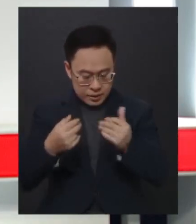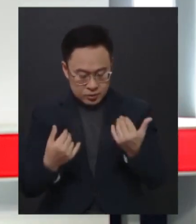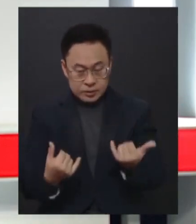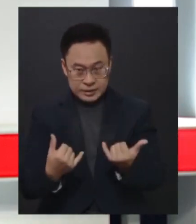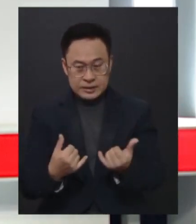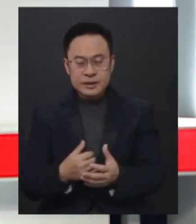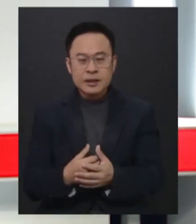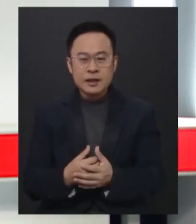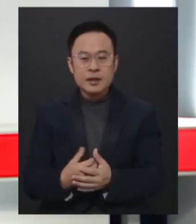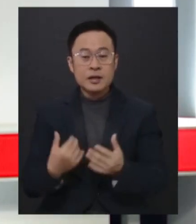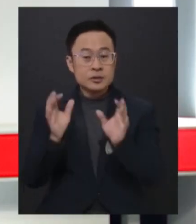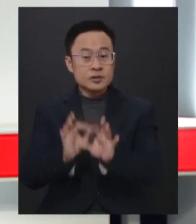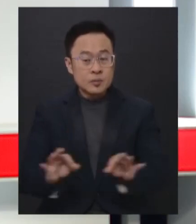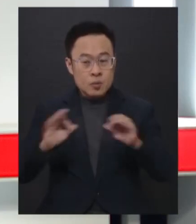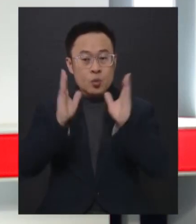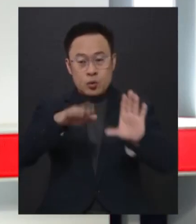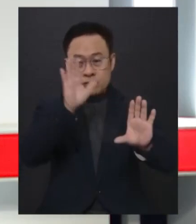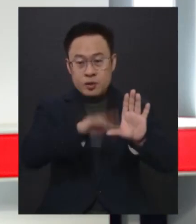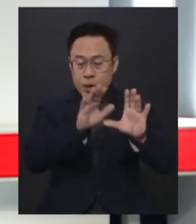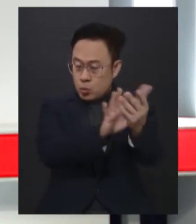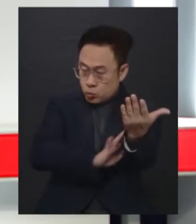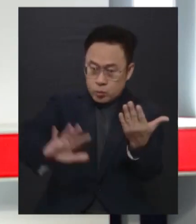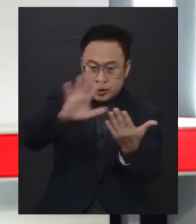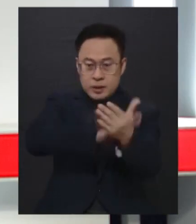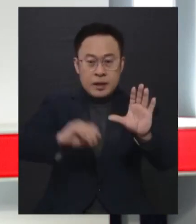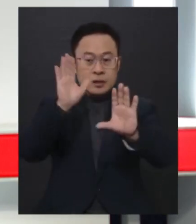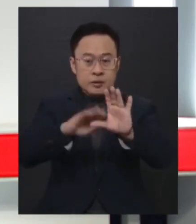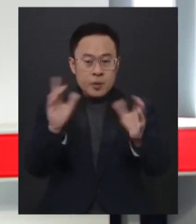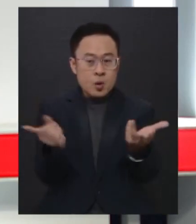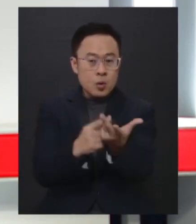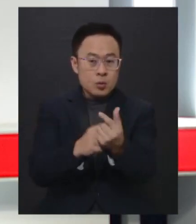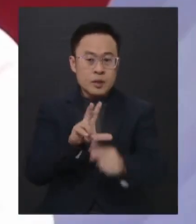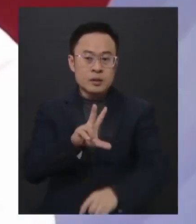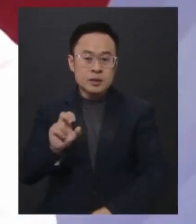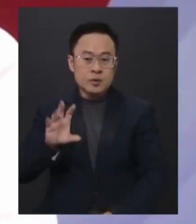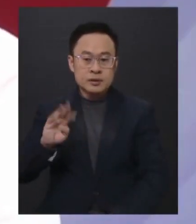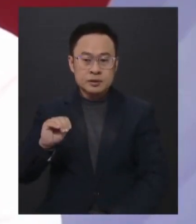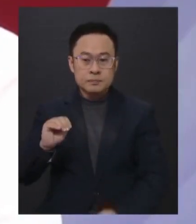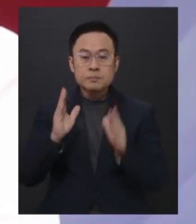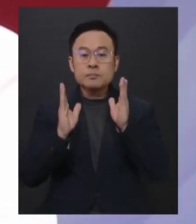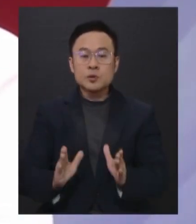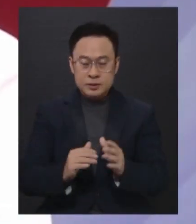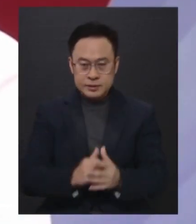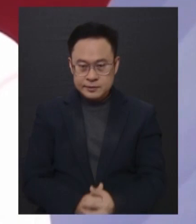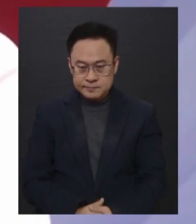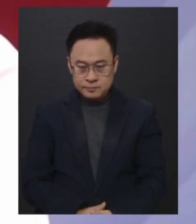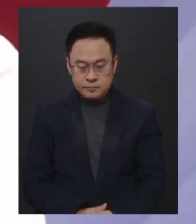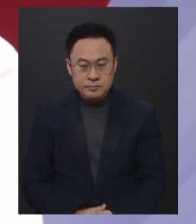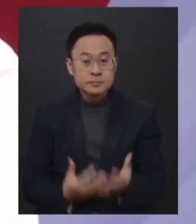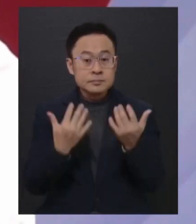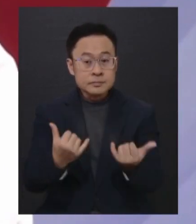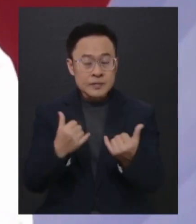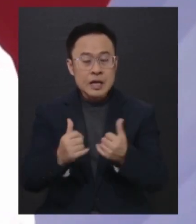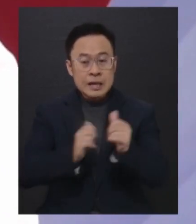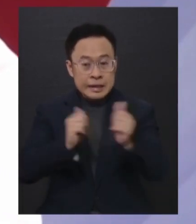และที่สำคัญนะมีจอมเตะทั่วไทยเนี่ยมาร่วมมากกว่า340คนด้วยกันค่ะไปดูบรรยากาศกันหน่อยนะกับการ